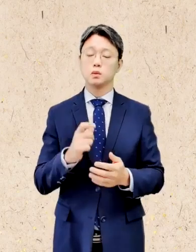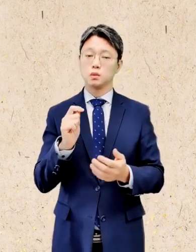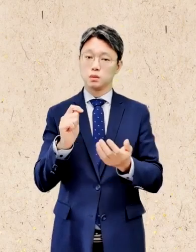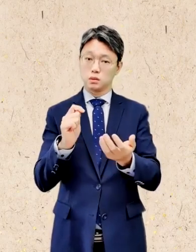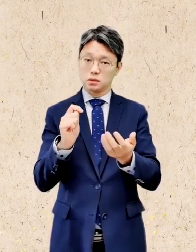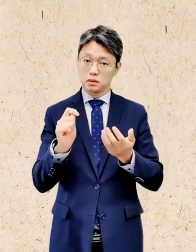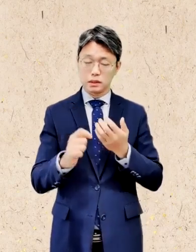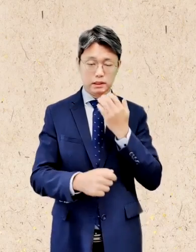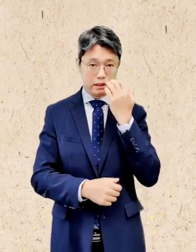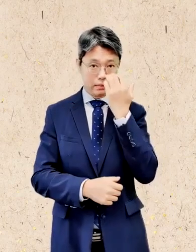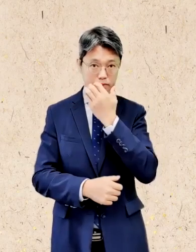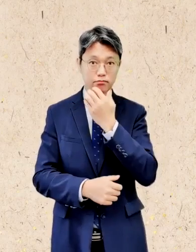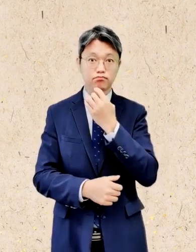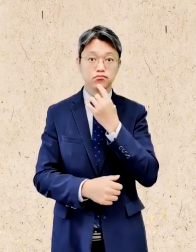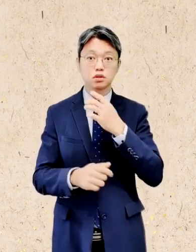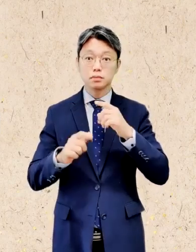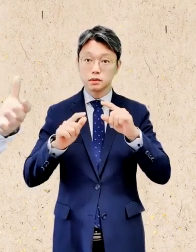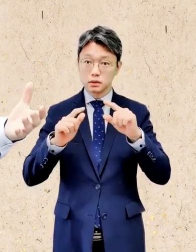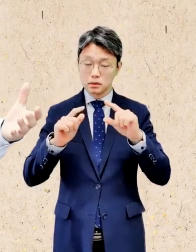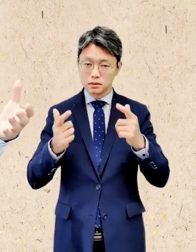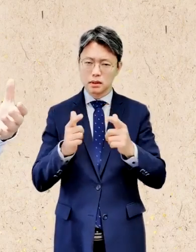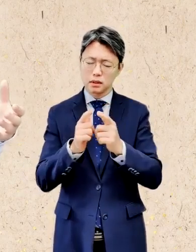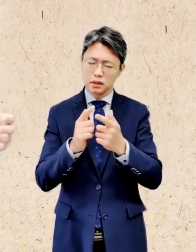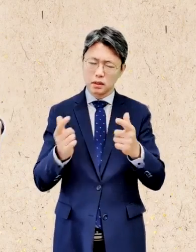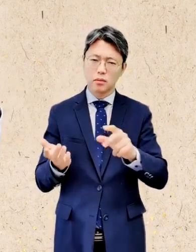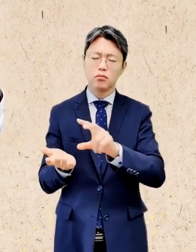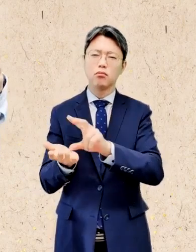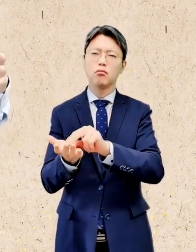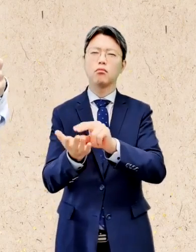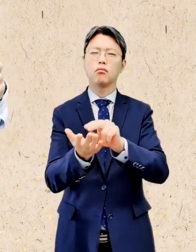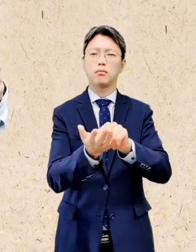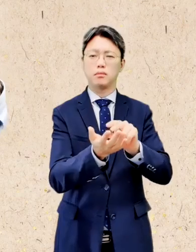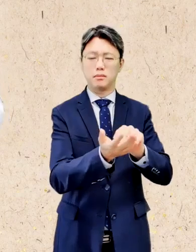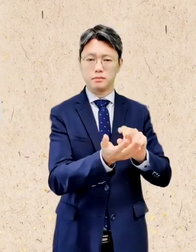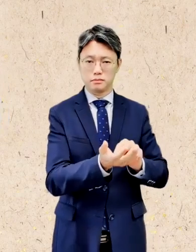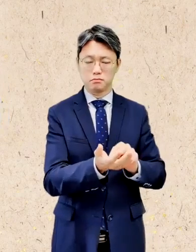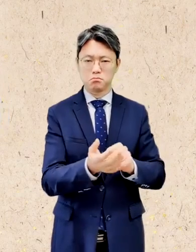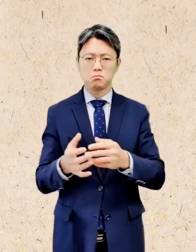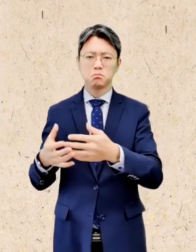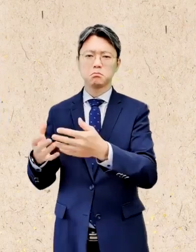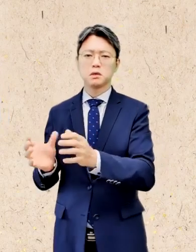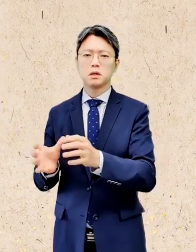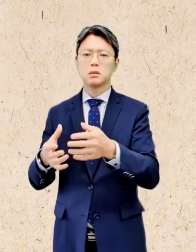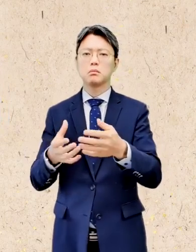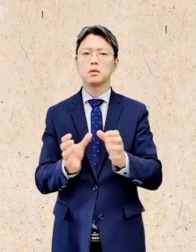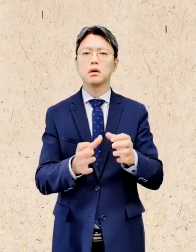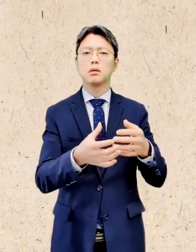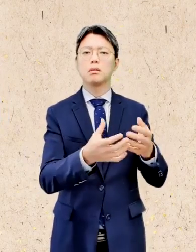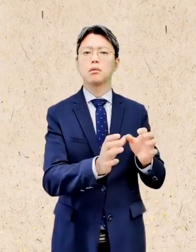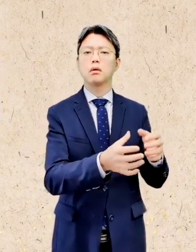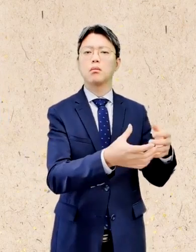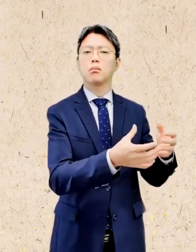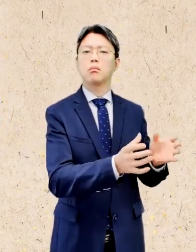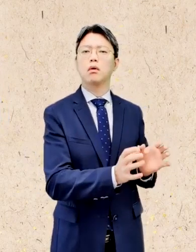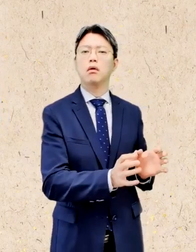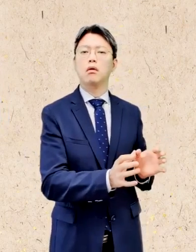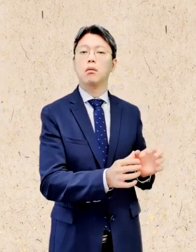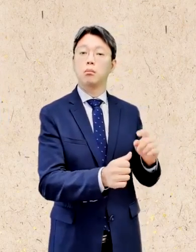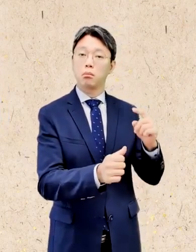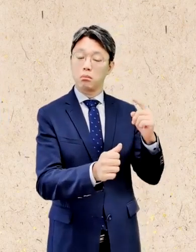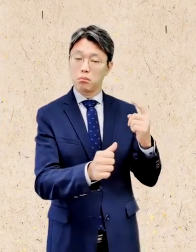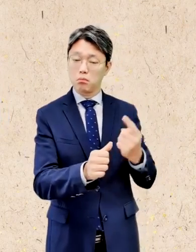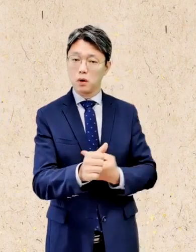고린도전서는 음행의 문제뿐 아니라 다양한 문제들이 있었습니다. 바울파, 베드로파, 아볼로파,